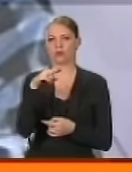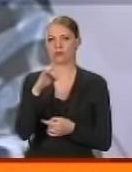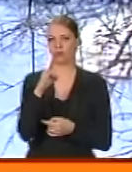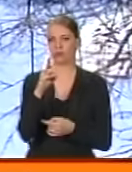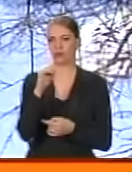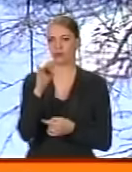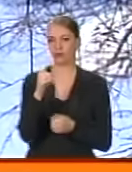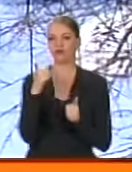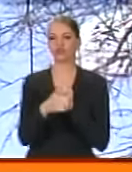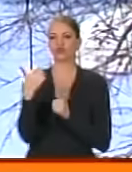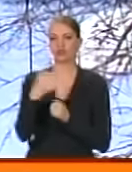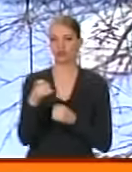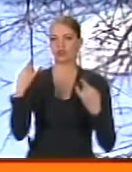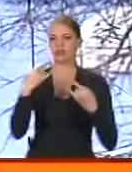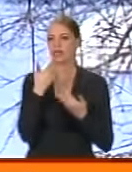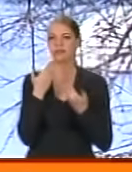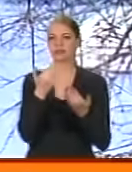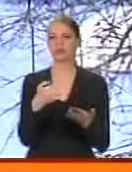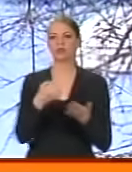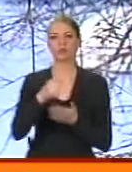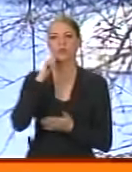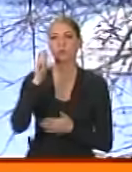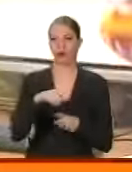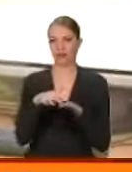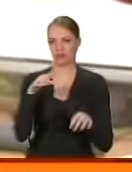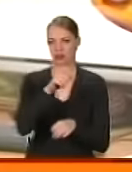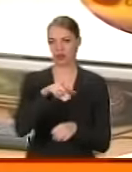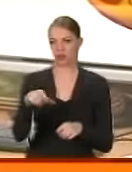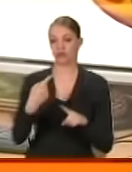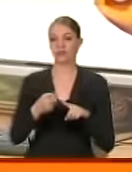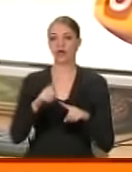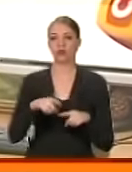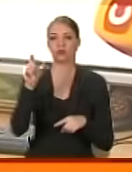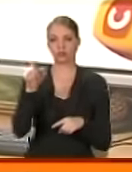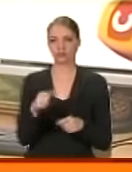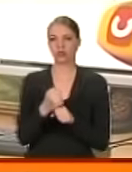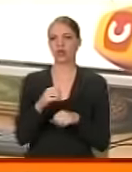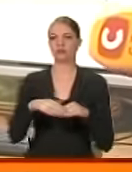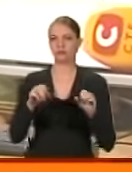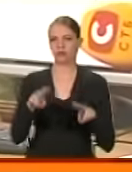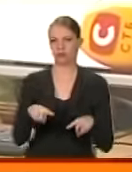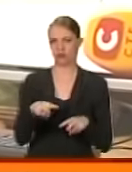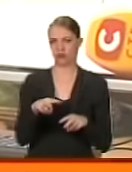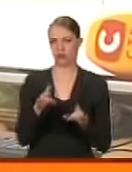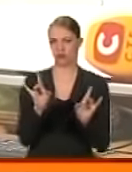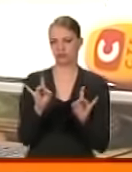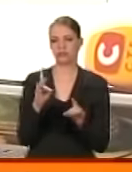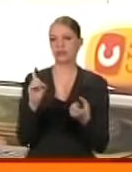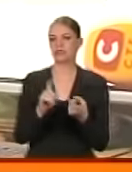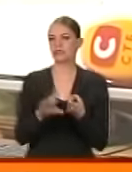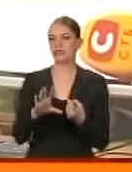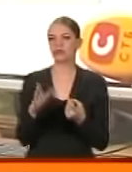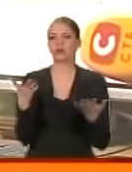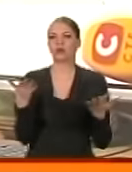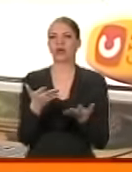Пономарьова. Щотижня вона з екранів звертається до українських глядачів. Цей людина робив професіональні репортажі. Незалежно від